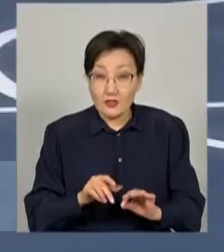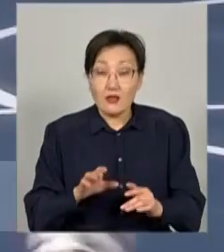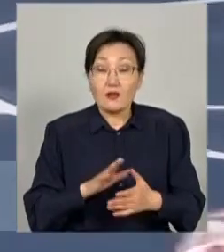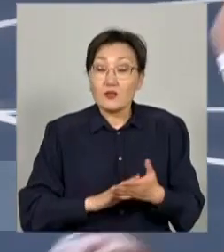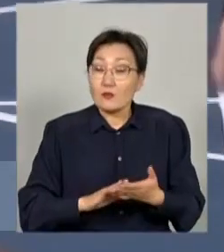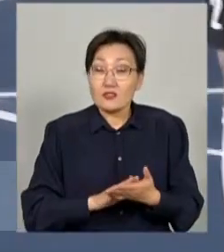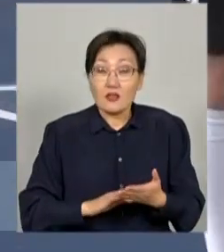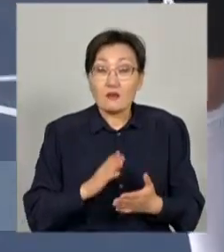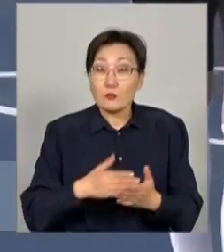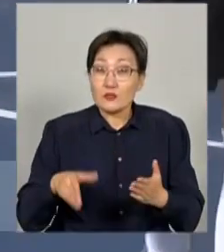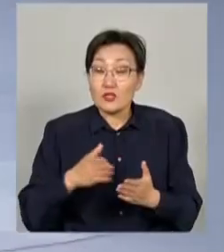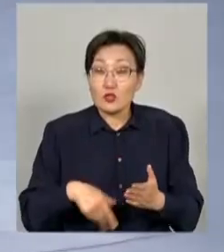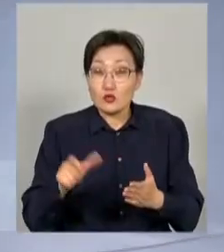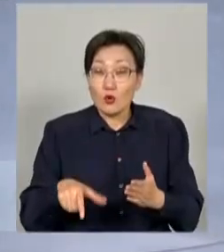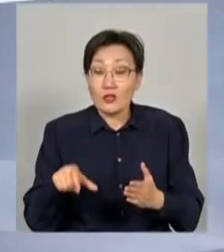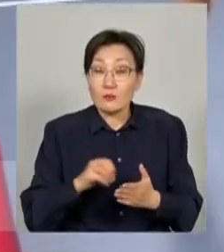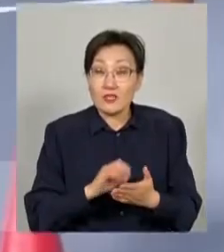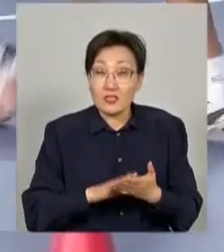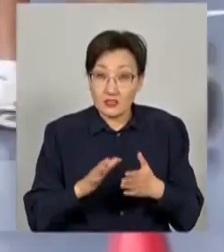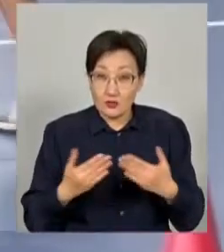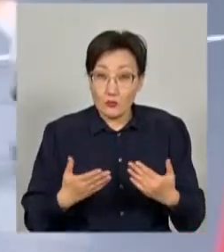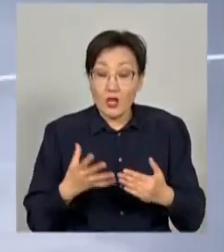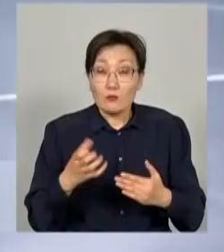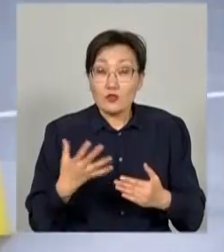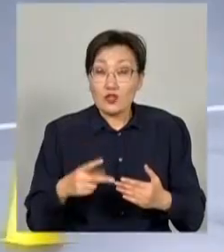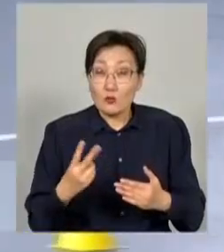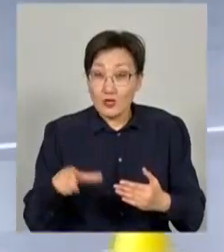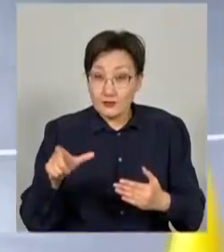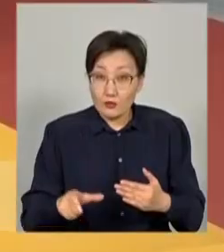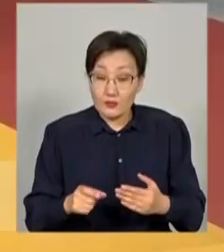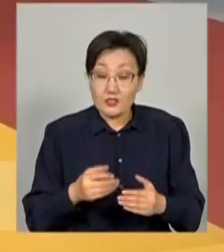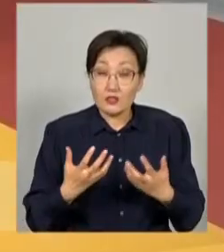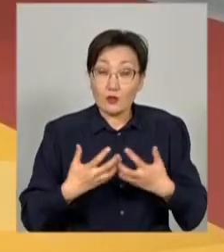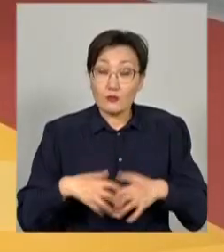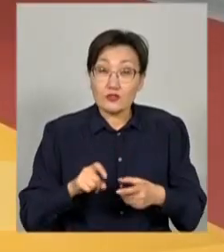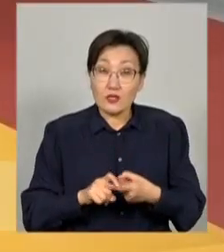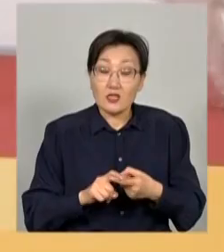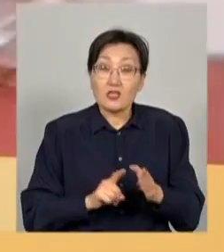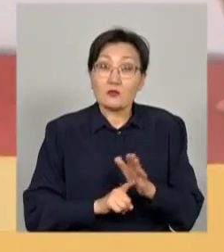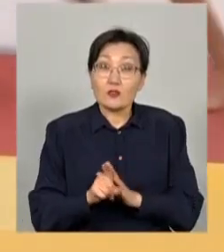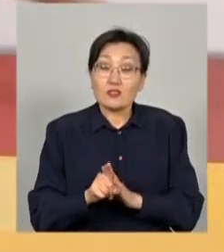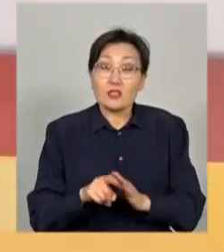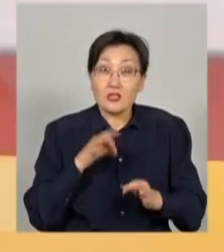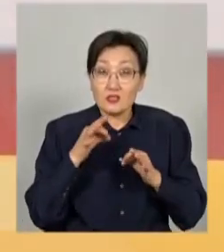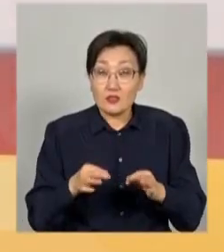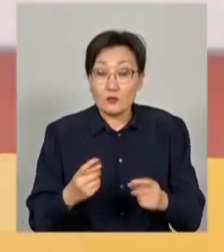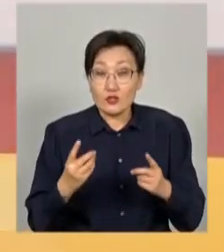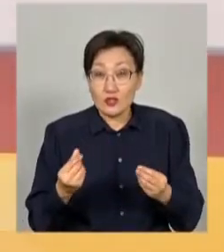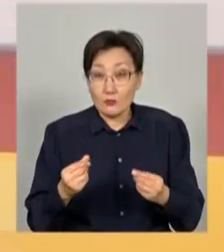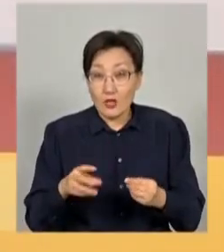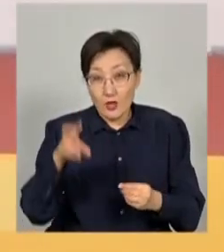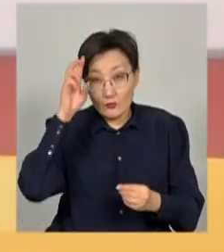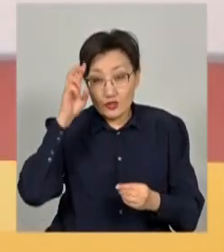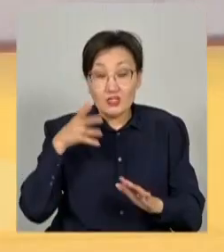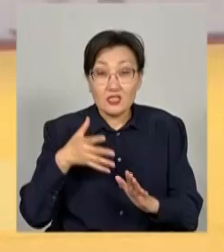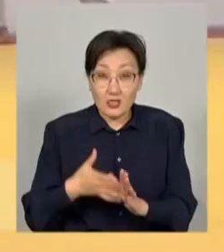тіркелген. Олардың саны 552 екен. Алдын ала есептеулерге байланысты бұл адамдарға әуелде айтылған қомақты қаражат бюджеттен